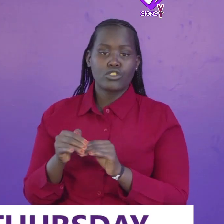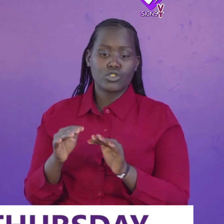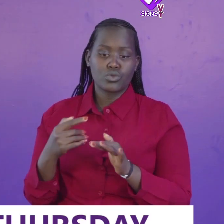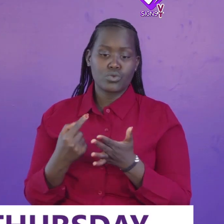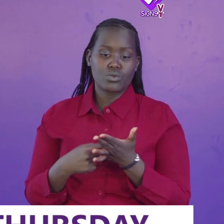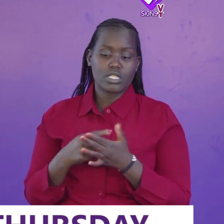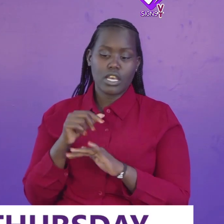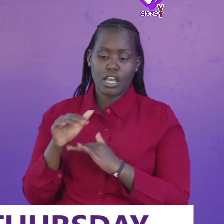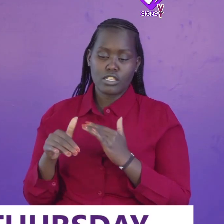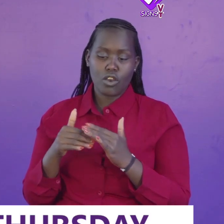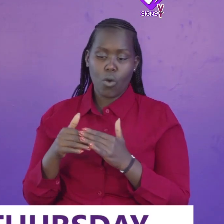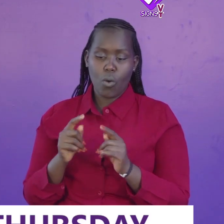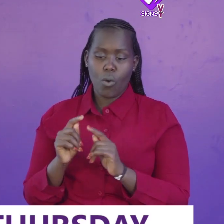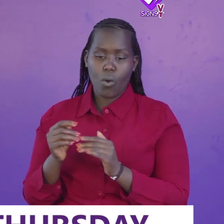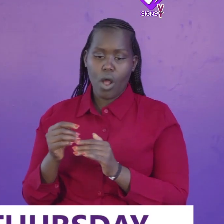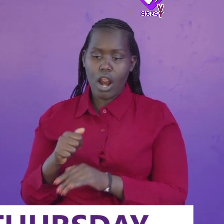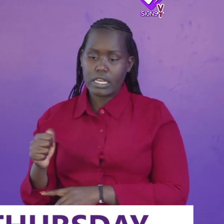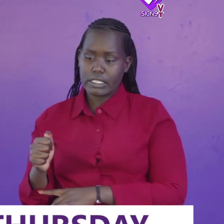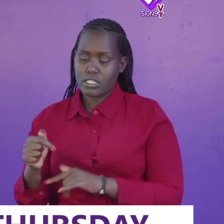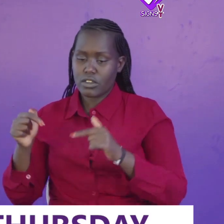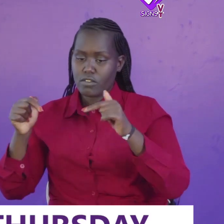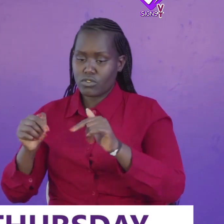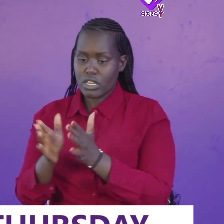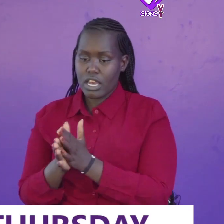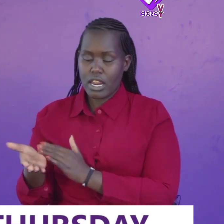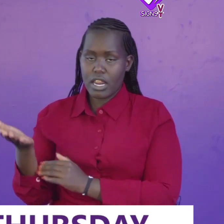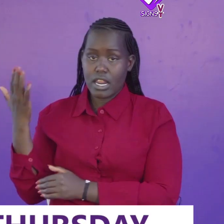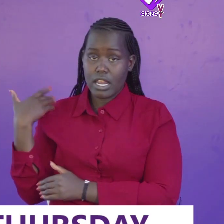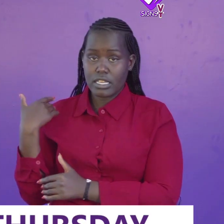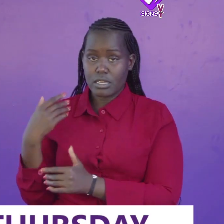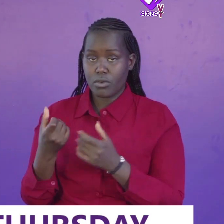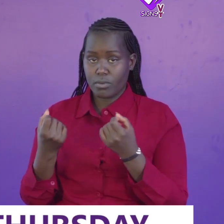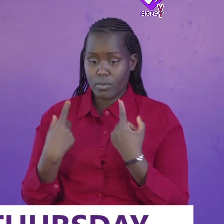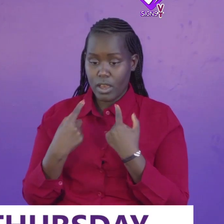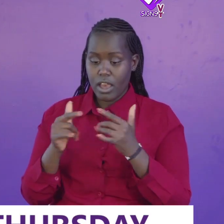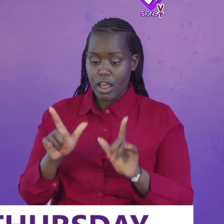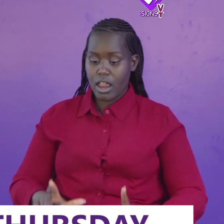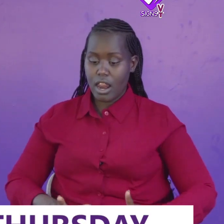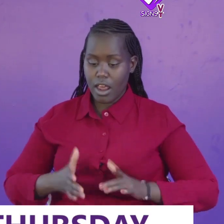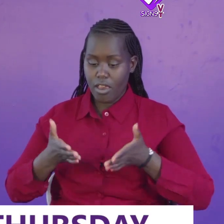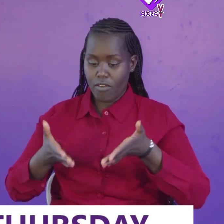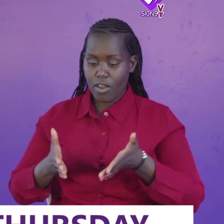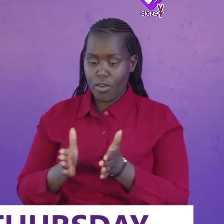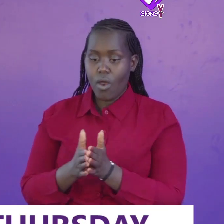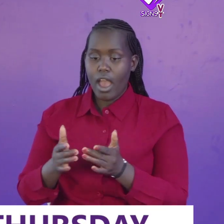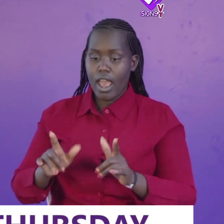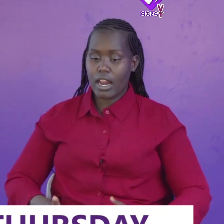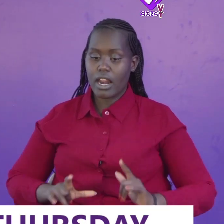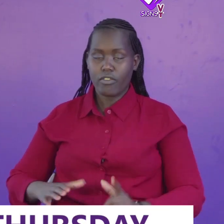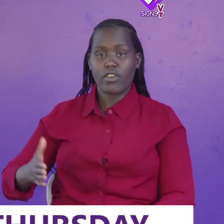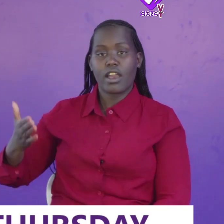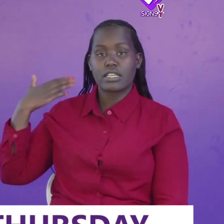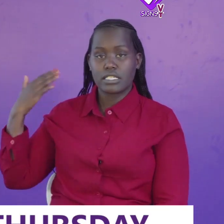side of today versus hiyo kitambo. Mna get. Yaani maisha ya saa hizi na maisha ya kitambo vile